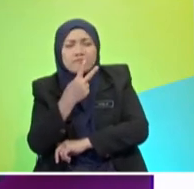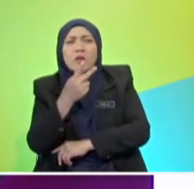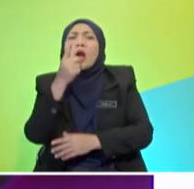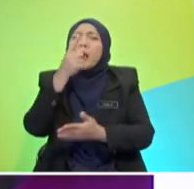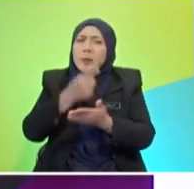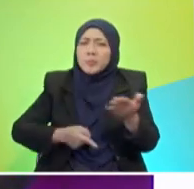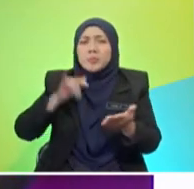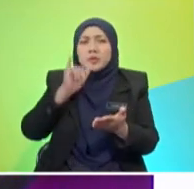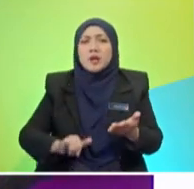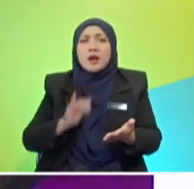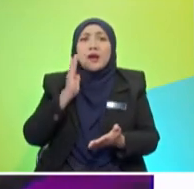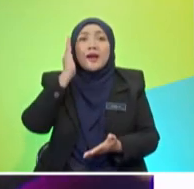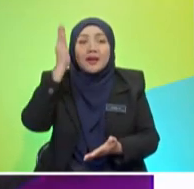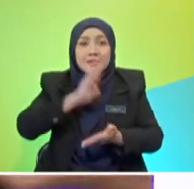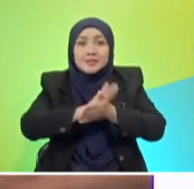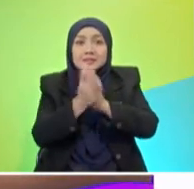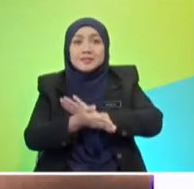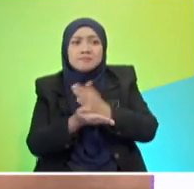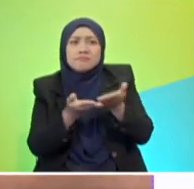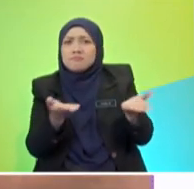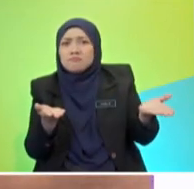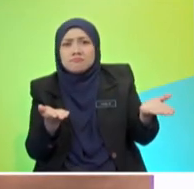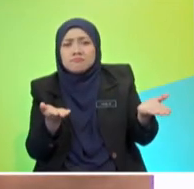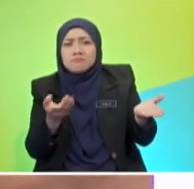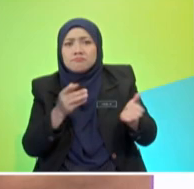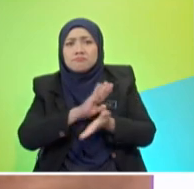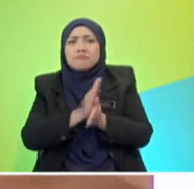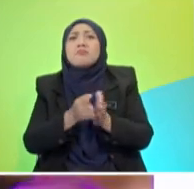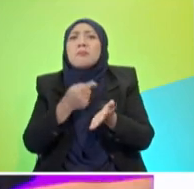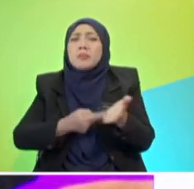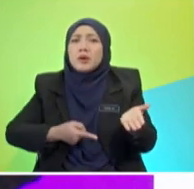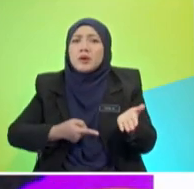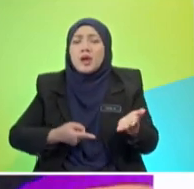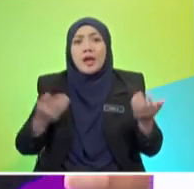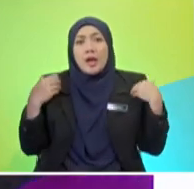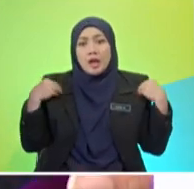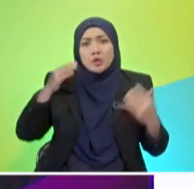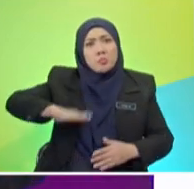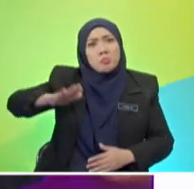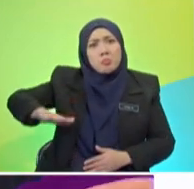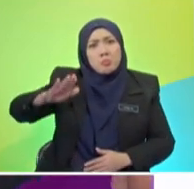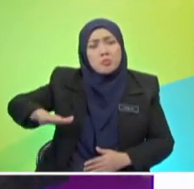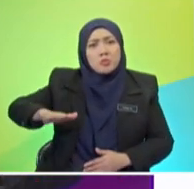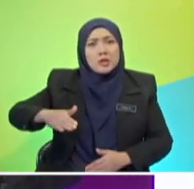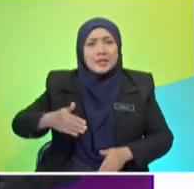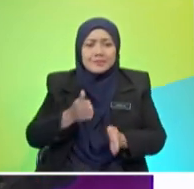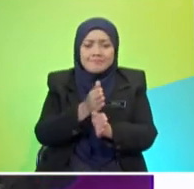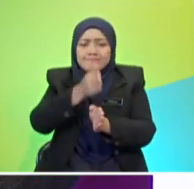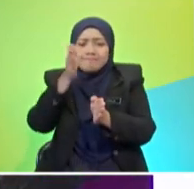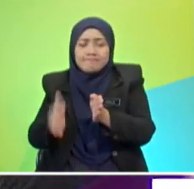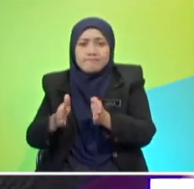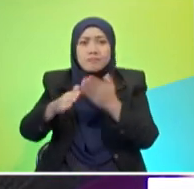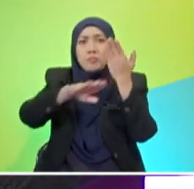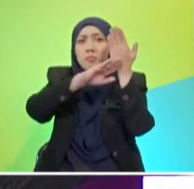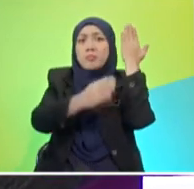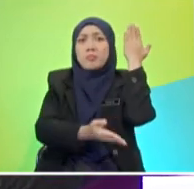akan nampak apa kat situ? Saya nampak ni ada gambar budak sebelah tong sampah ataupun sampah sarap, cikgu. Sebelum